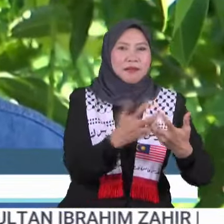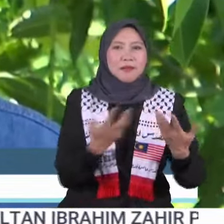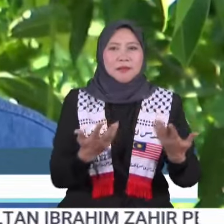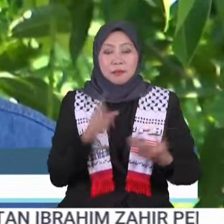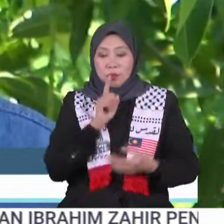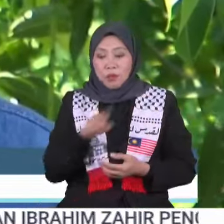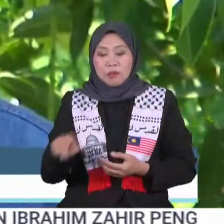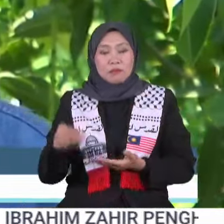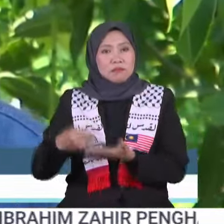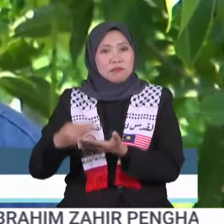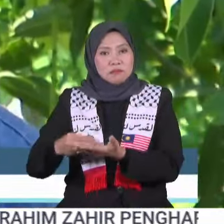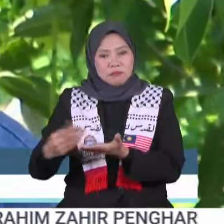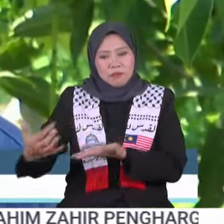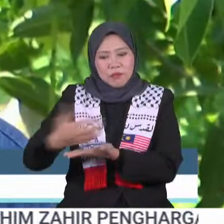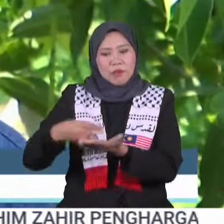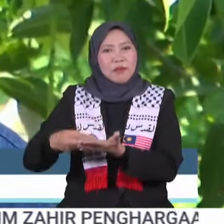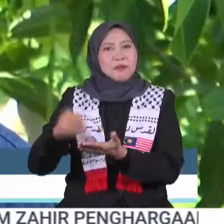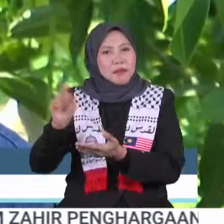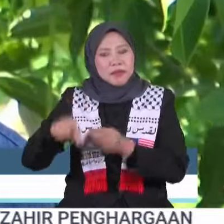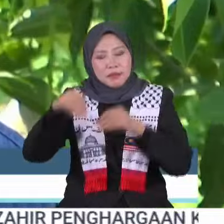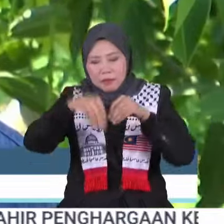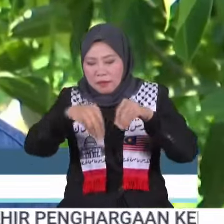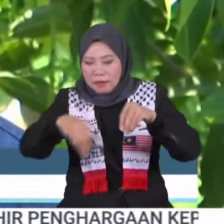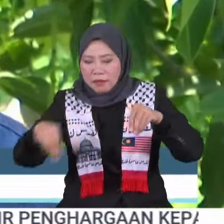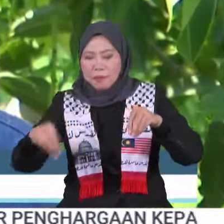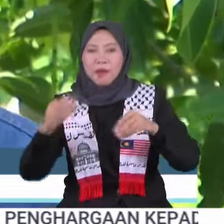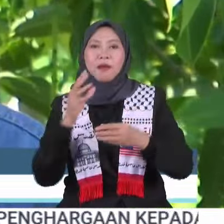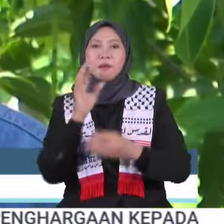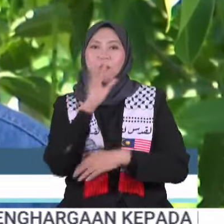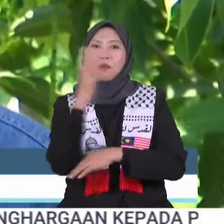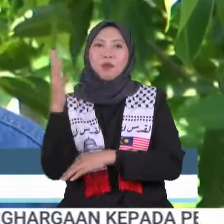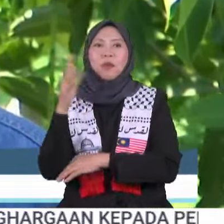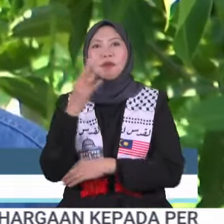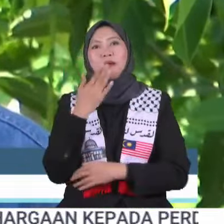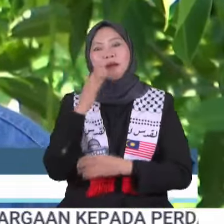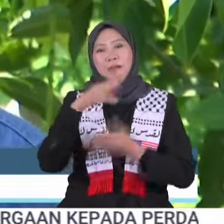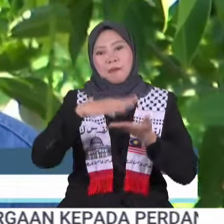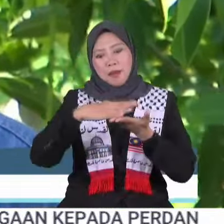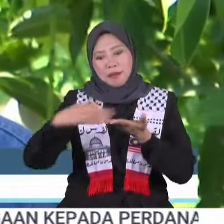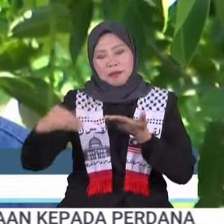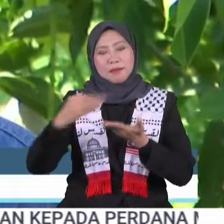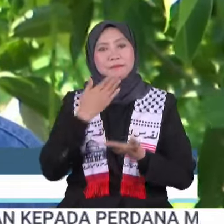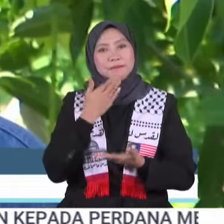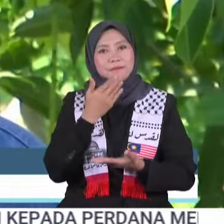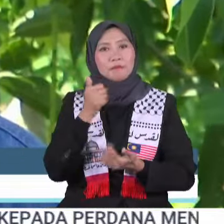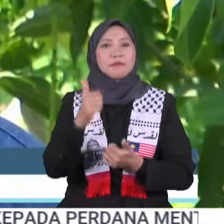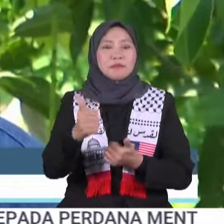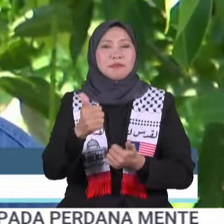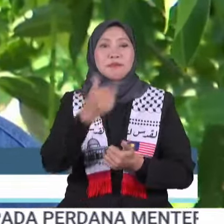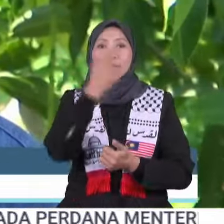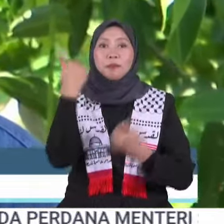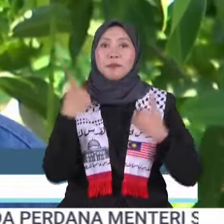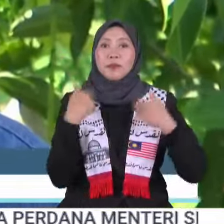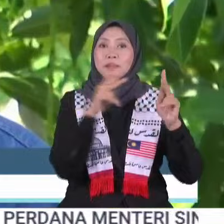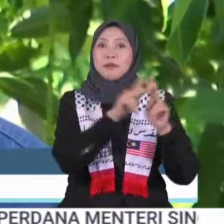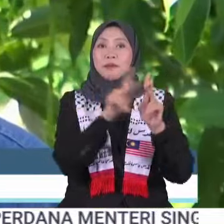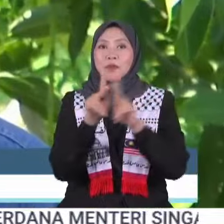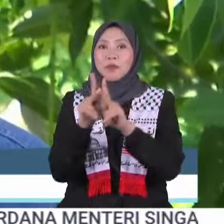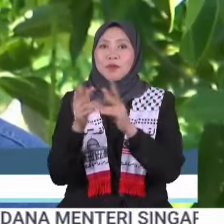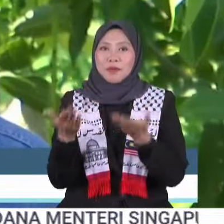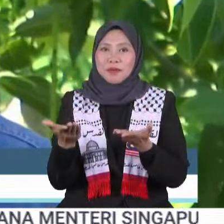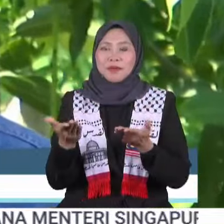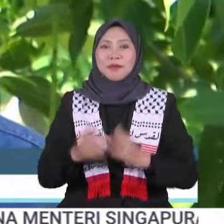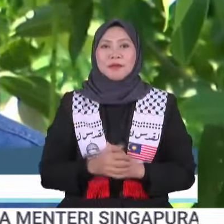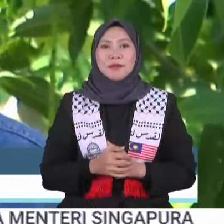pendapatan dia orang kan. Dan dia orang sepatutnya menanam harum manis. Sebab mereka ada kampung halaman untuk menambah